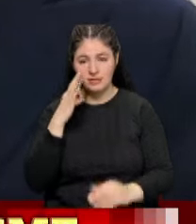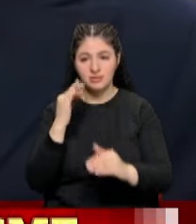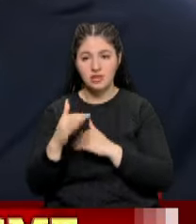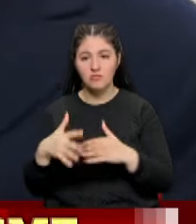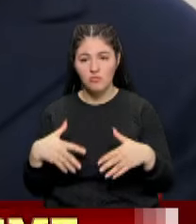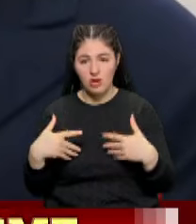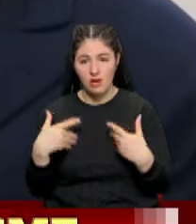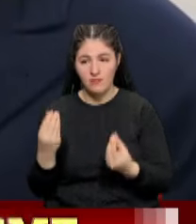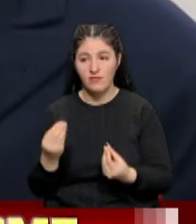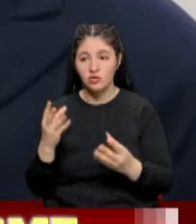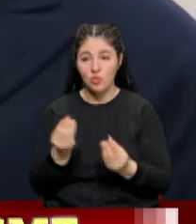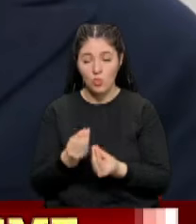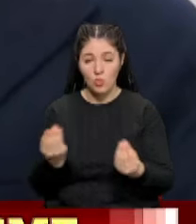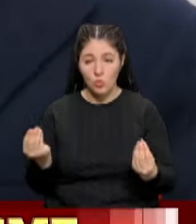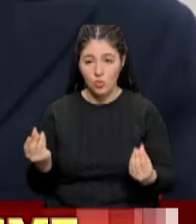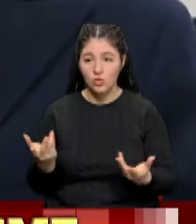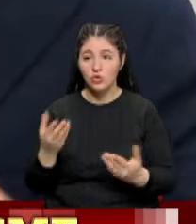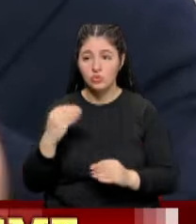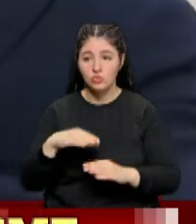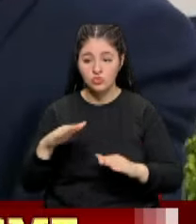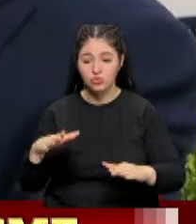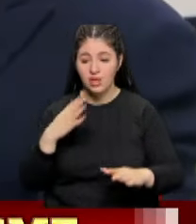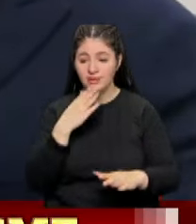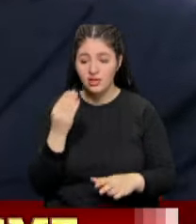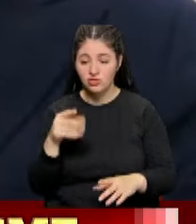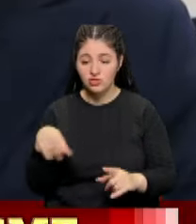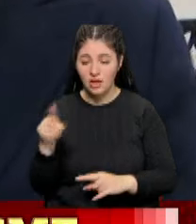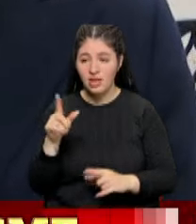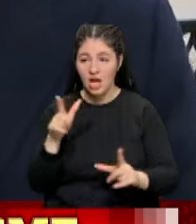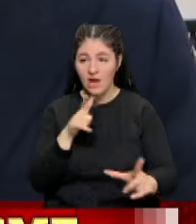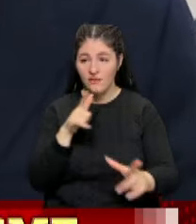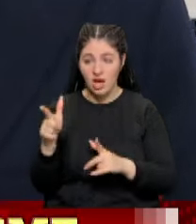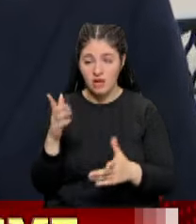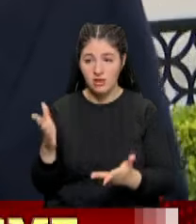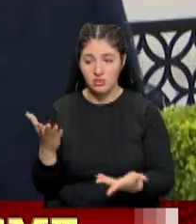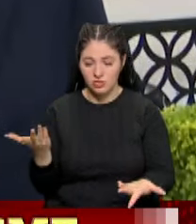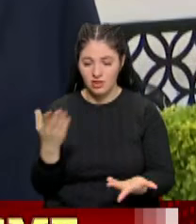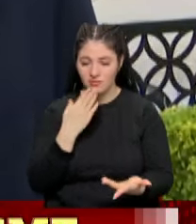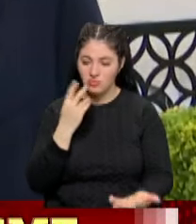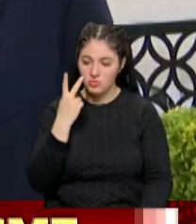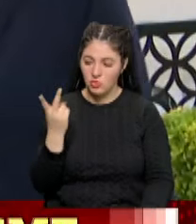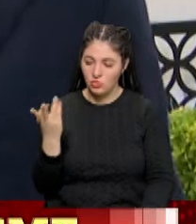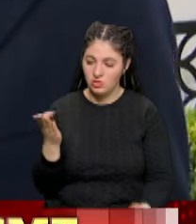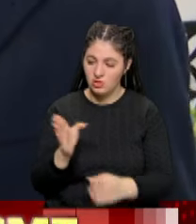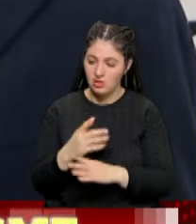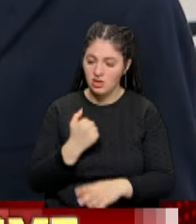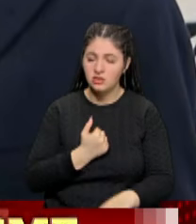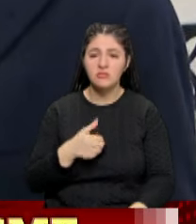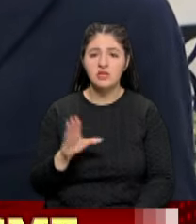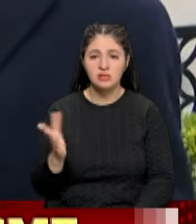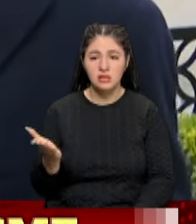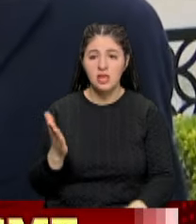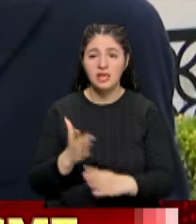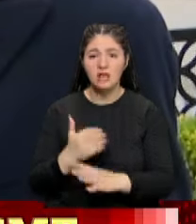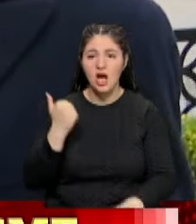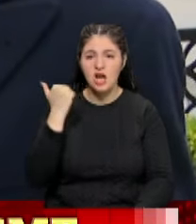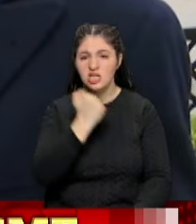İnsanlarımıza moral ve çoğunlukla çocuklar, gençler, yani feryat. Şimdi gençlere bakıyorum, niçin kızmasın,